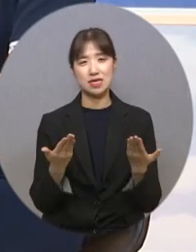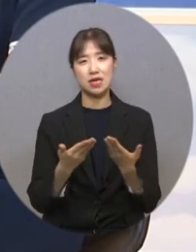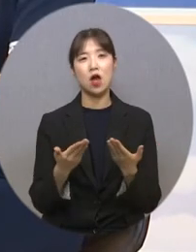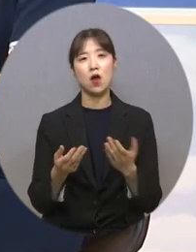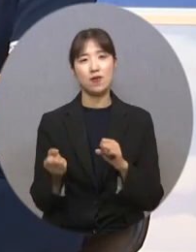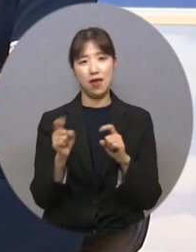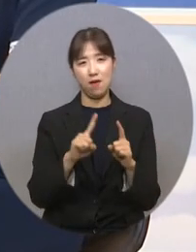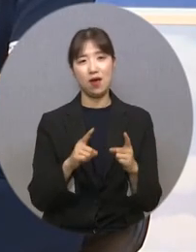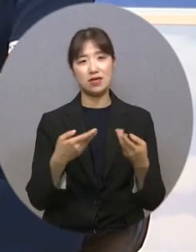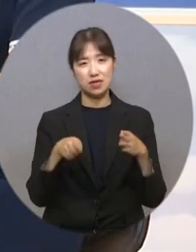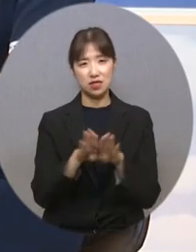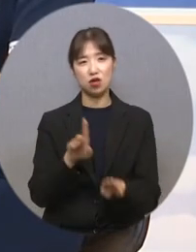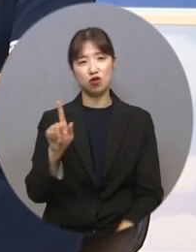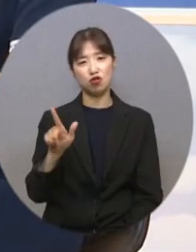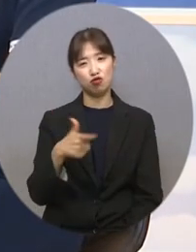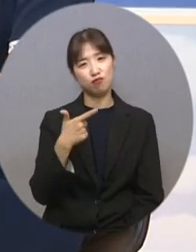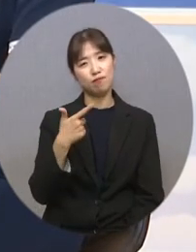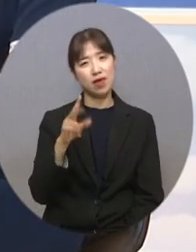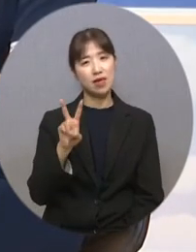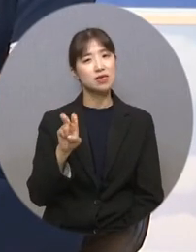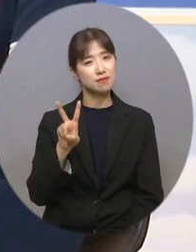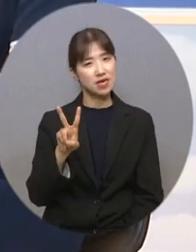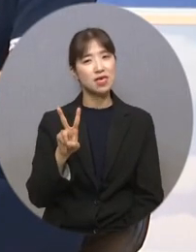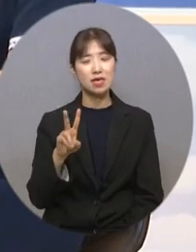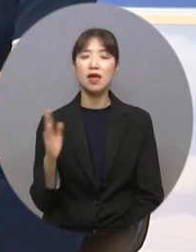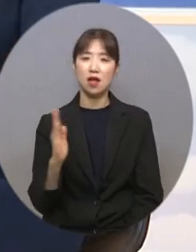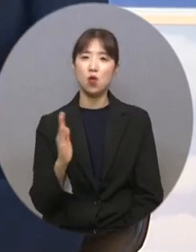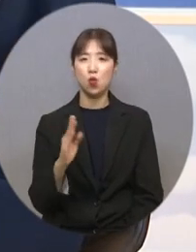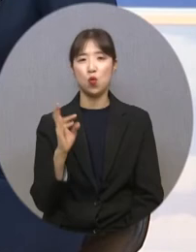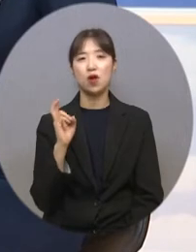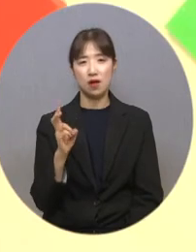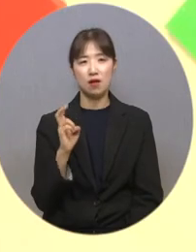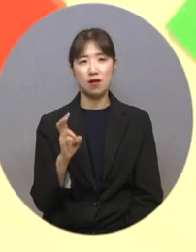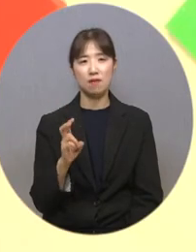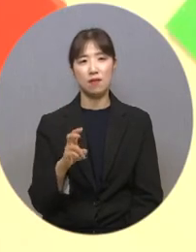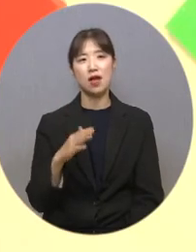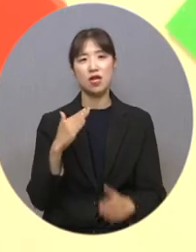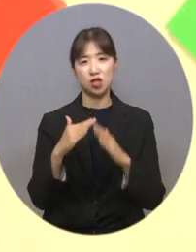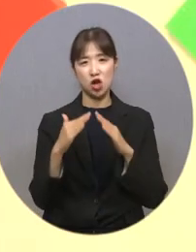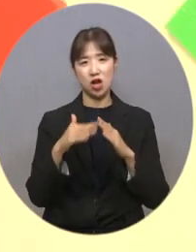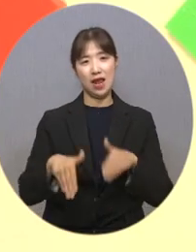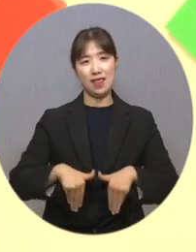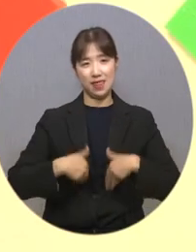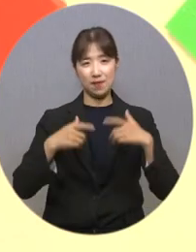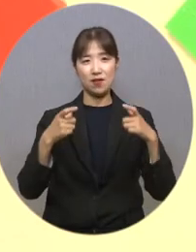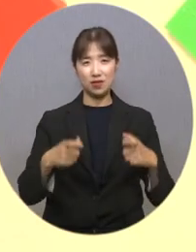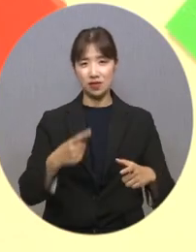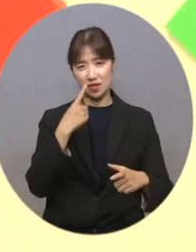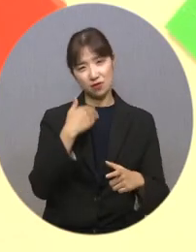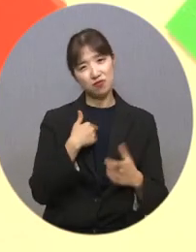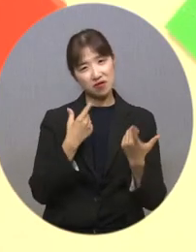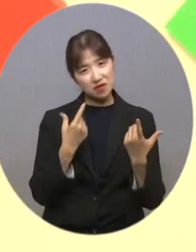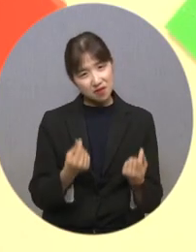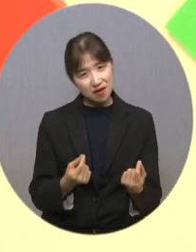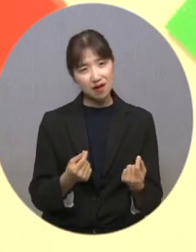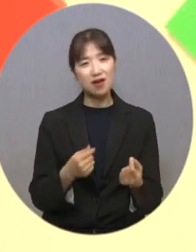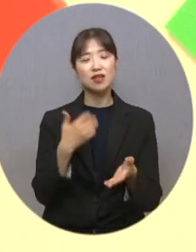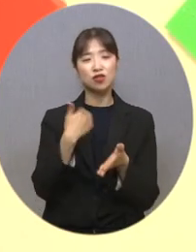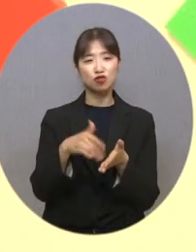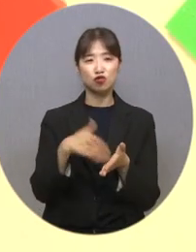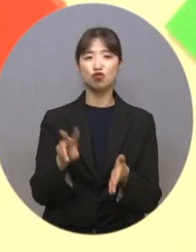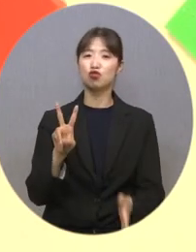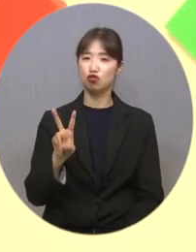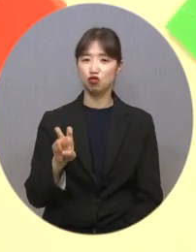한 622개 정도, 약 그 정도 있을 겁니다. 네. 그래서 전라남도에는 이제 저희 같은 시설이 이제 22개의